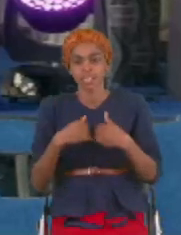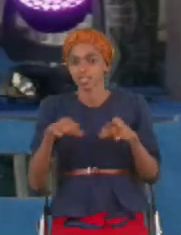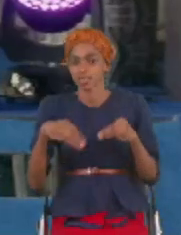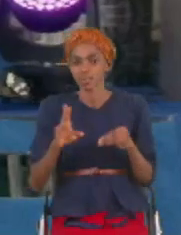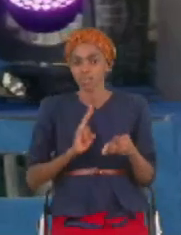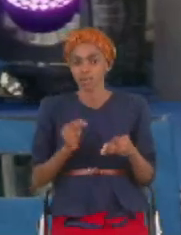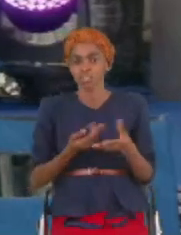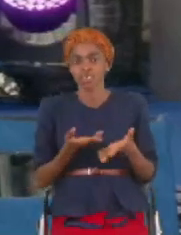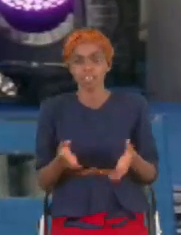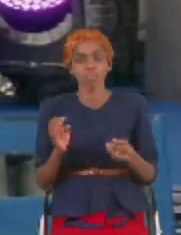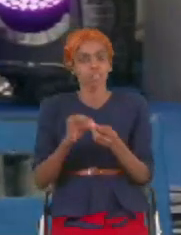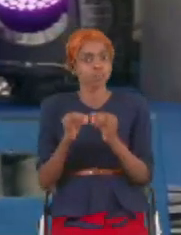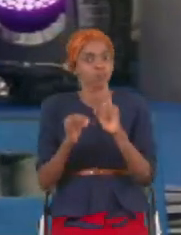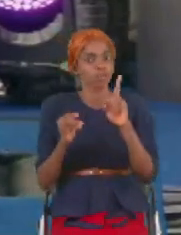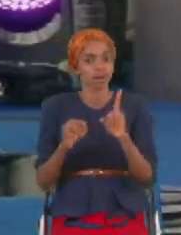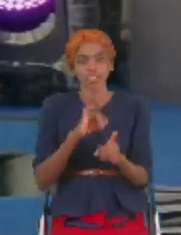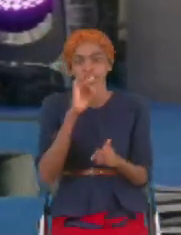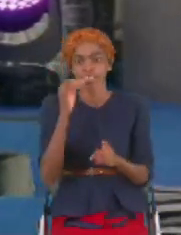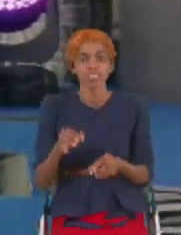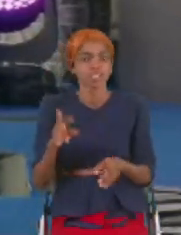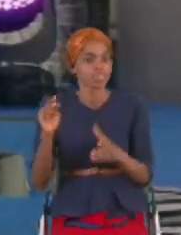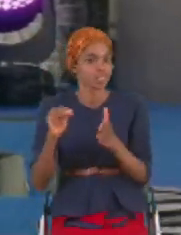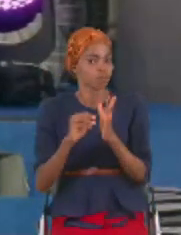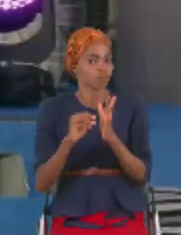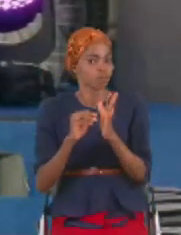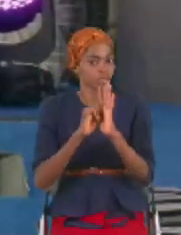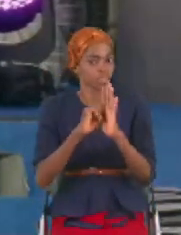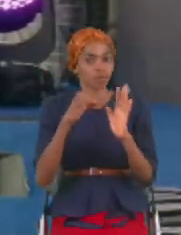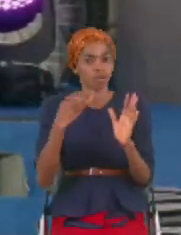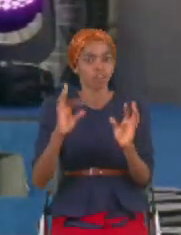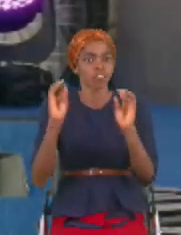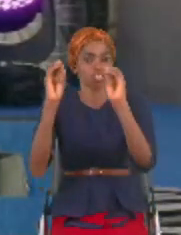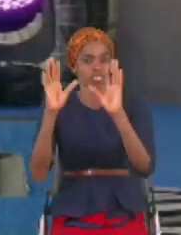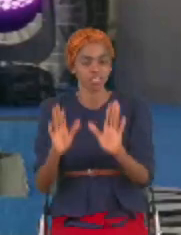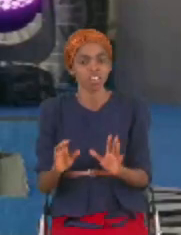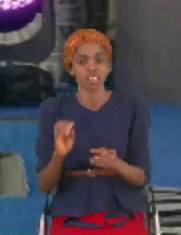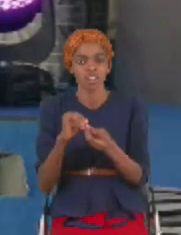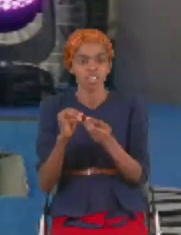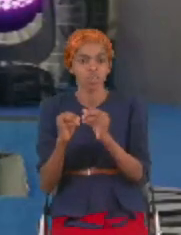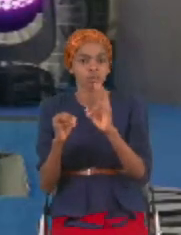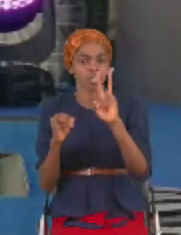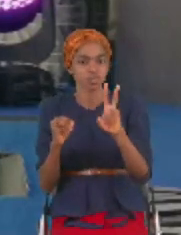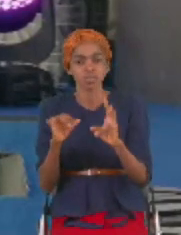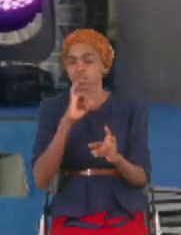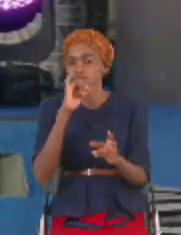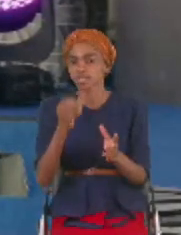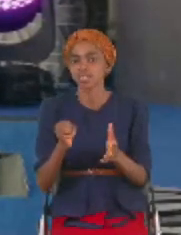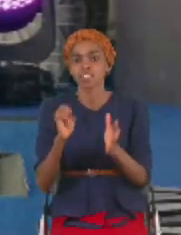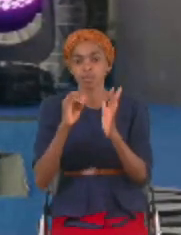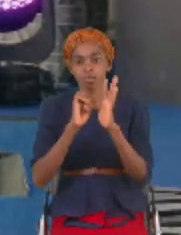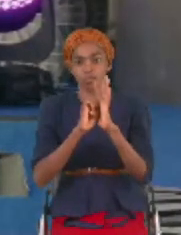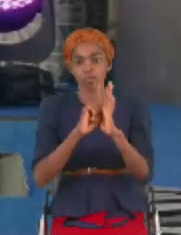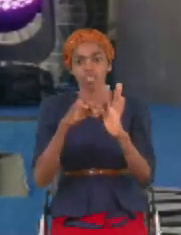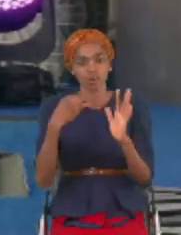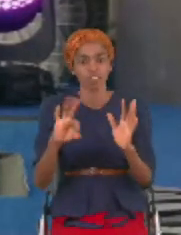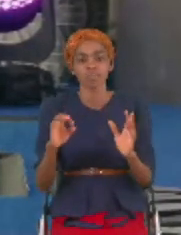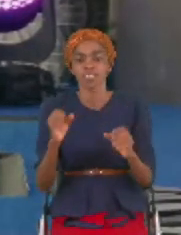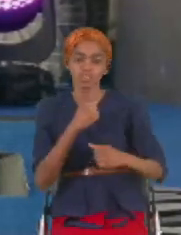c'est le modèle d'un enseignant deuxièmement le modèle d'un soldat